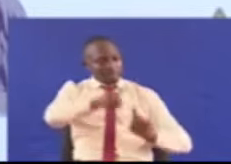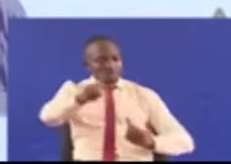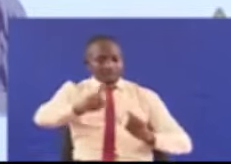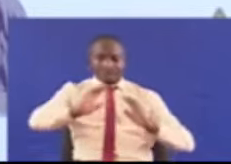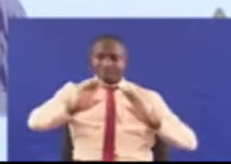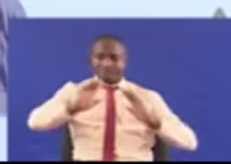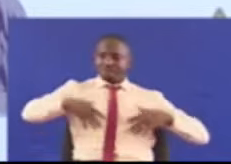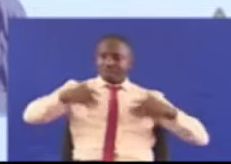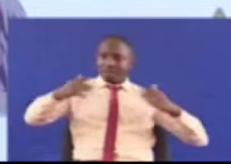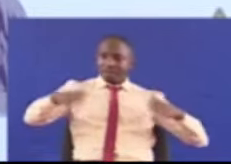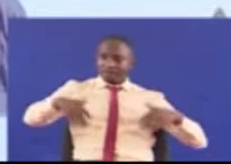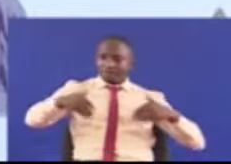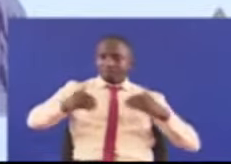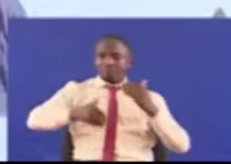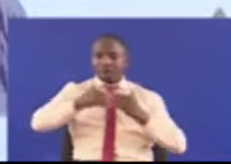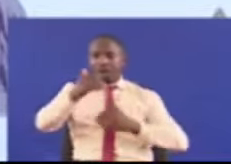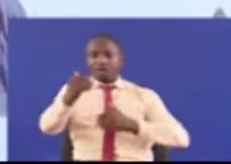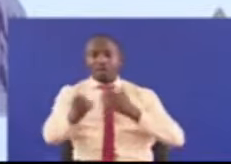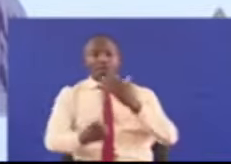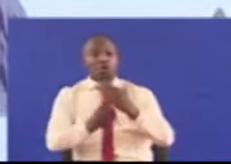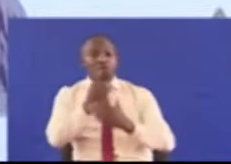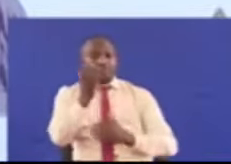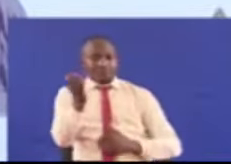alivyofurahishwa baada ya matokeo,